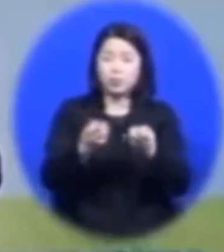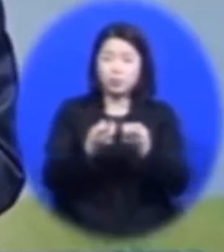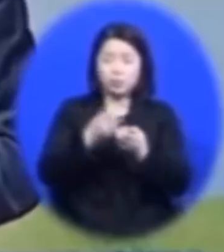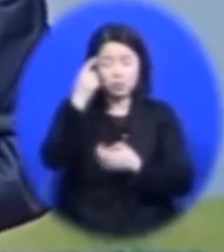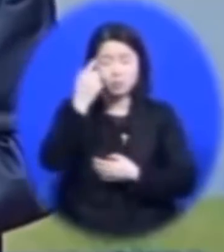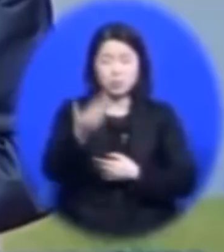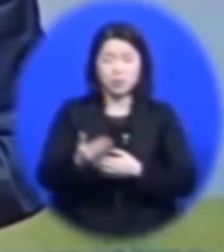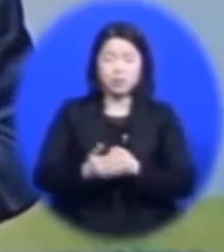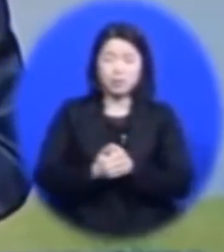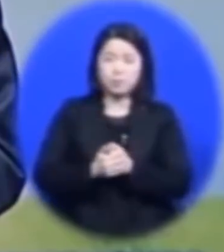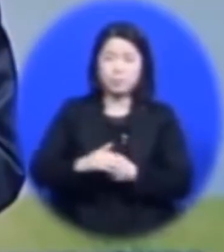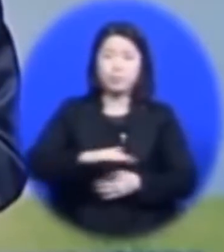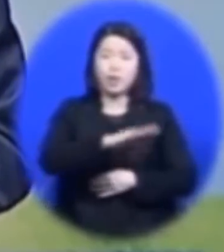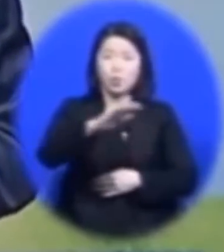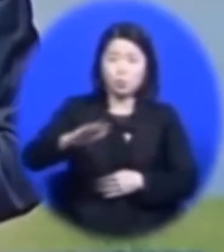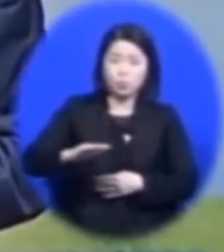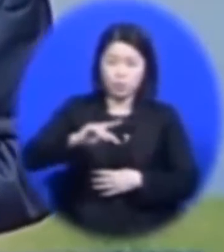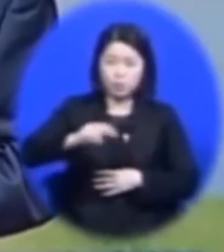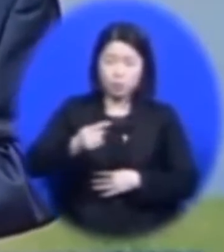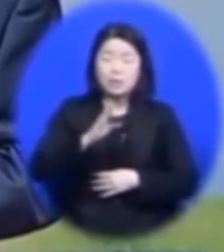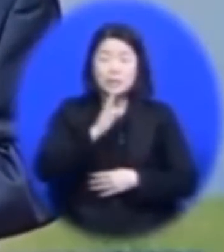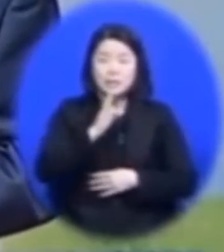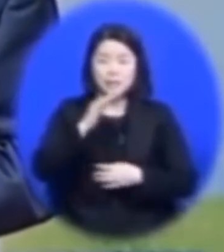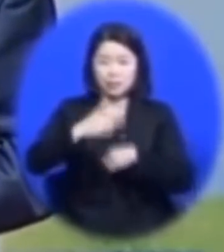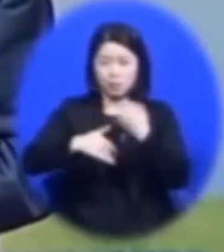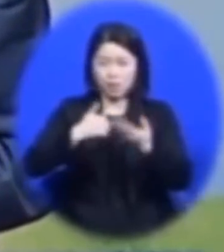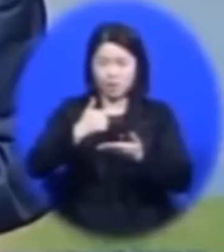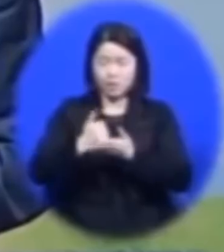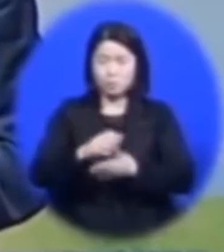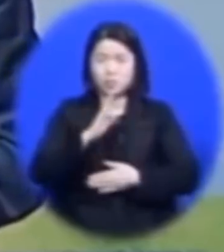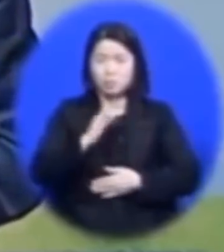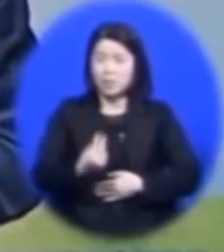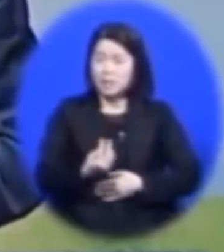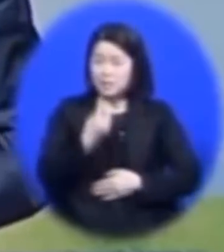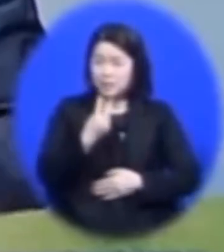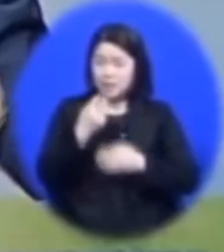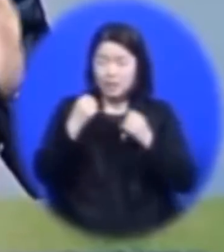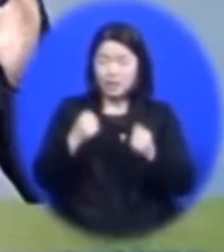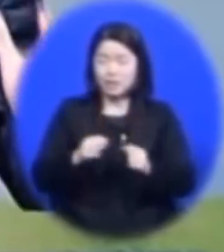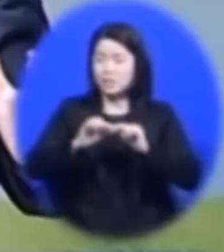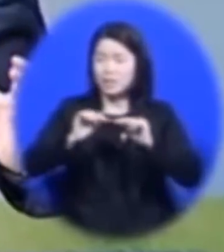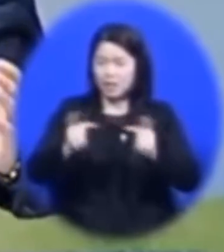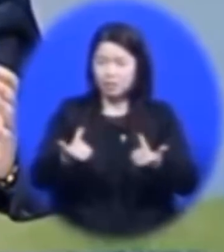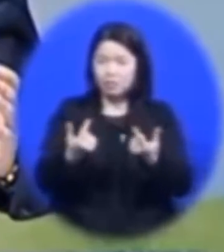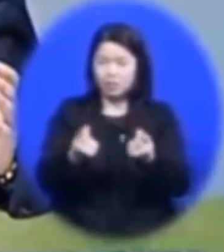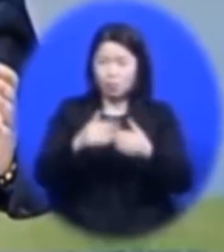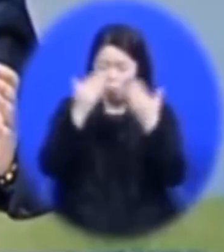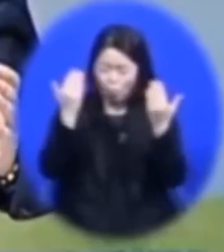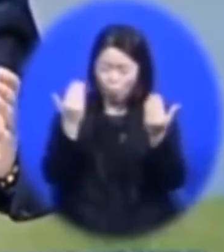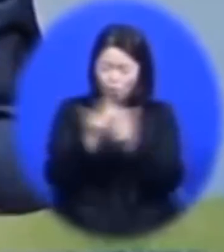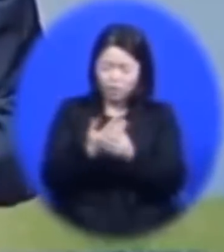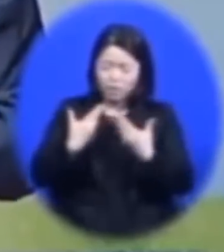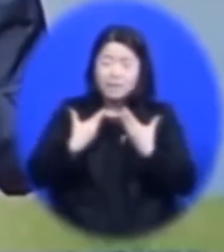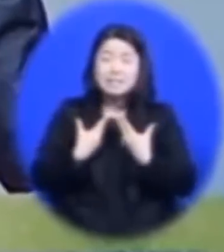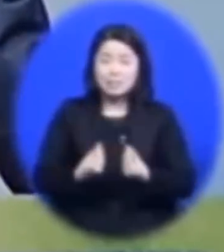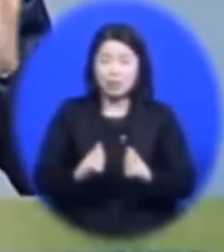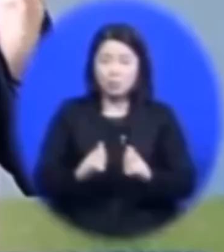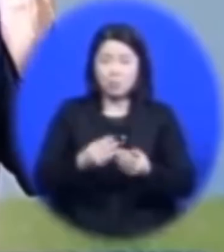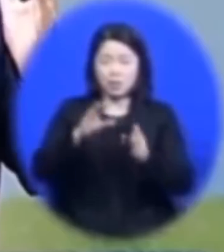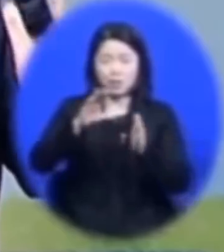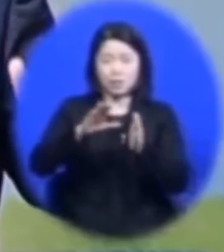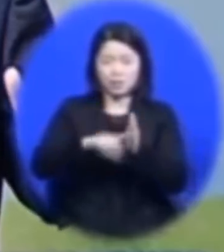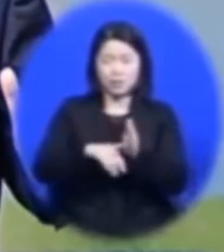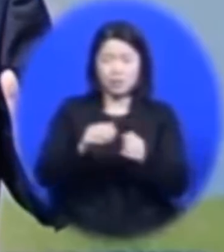우리도 아 실제로 하나님은 정말 살아 계시지 않는 것 같은 완전한 절망 상태 영적으로